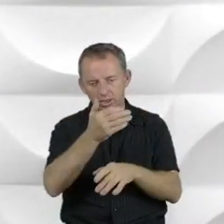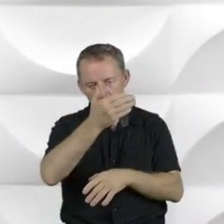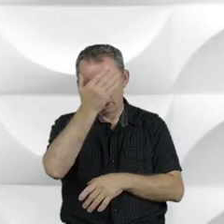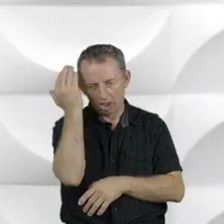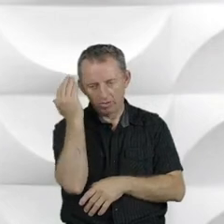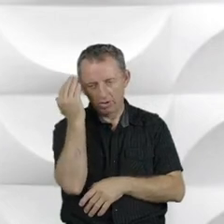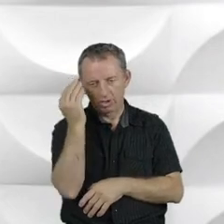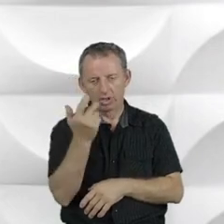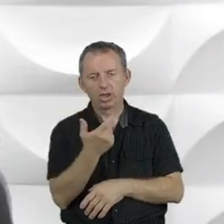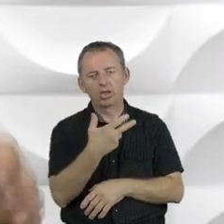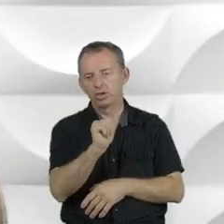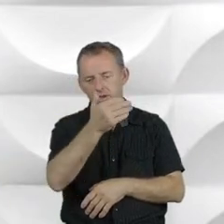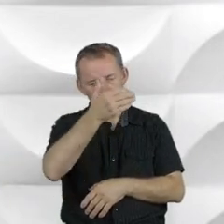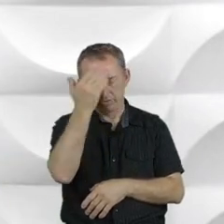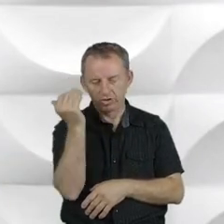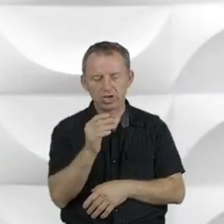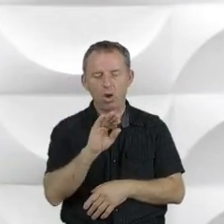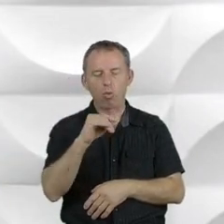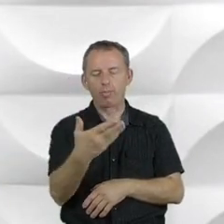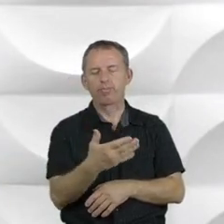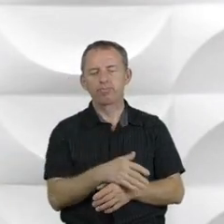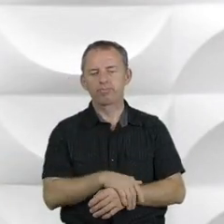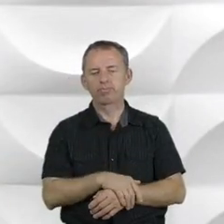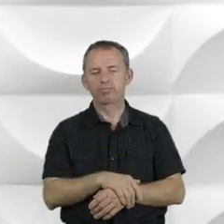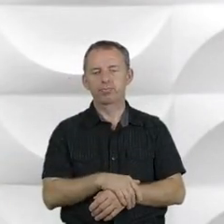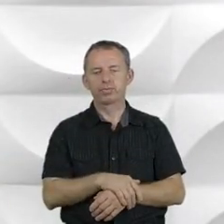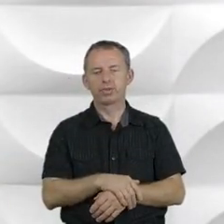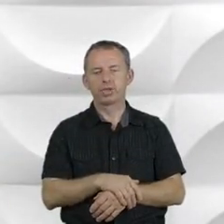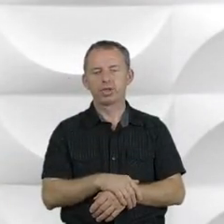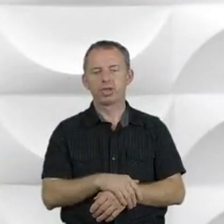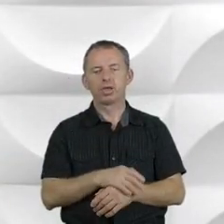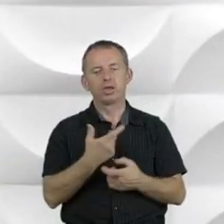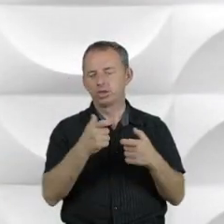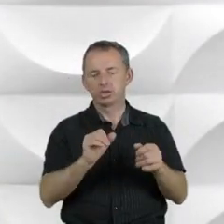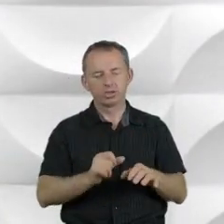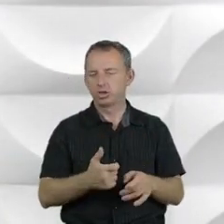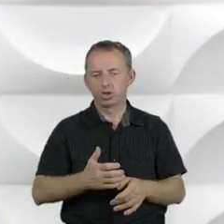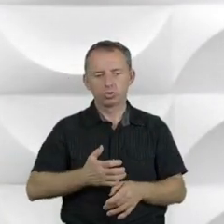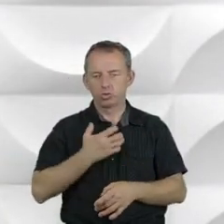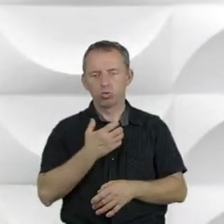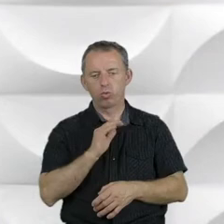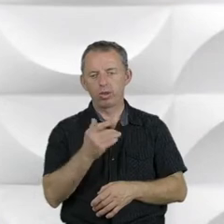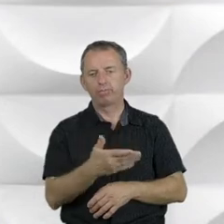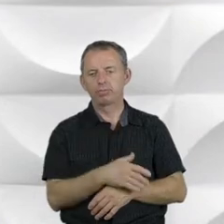i nic nie wiedziałem i nic nie czułem.